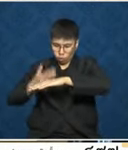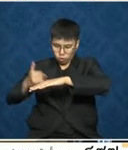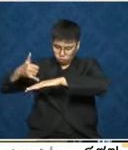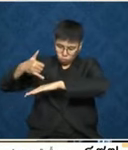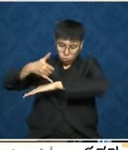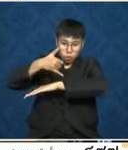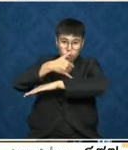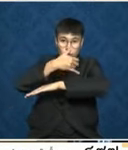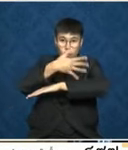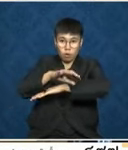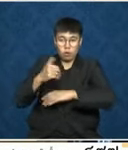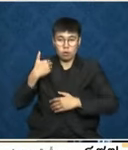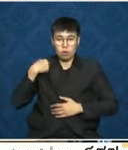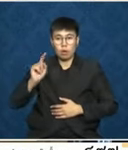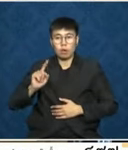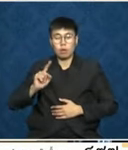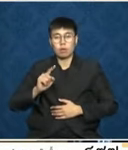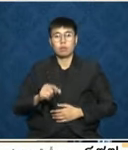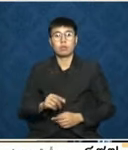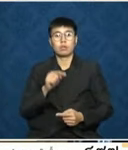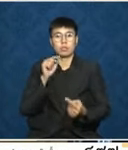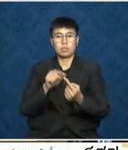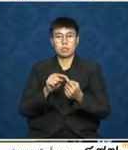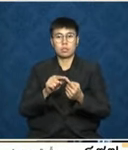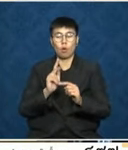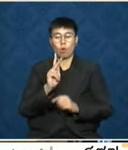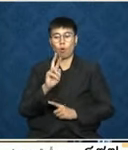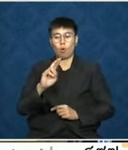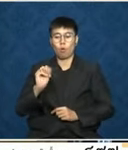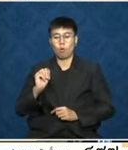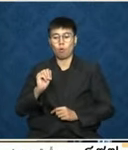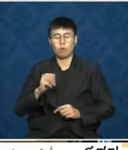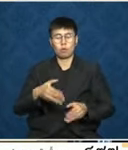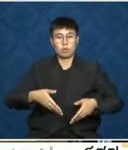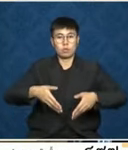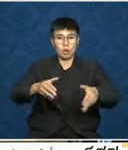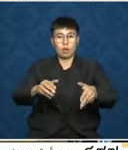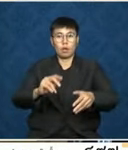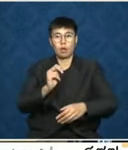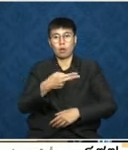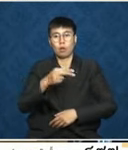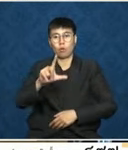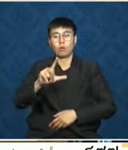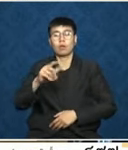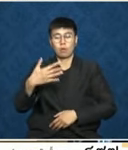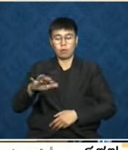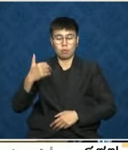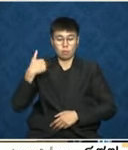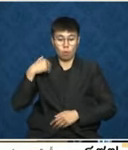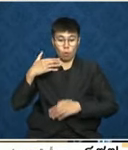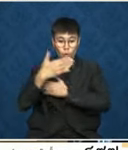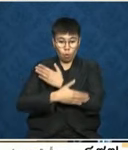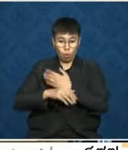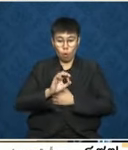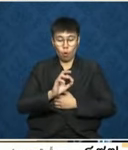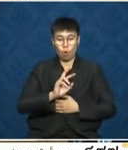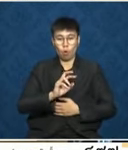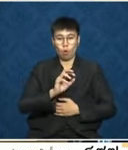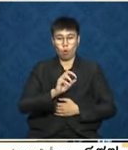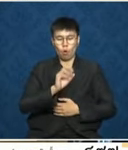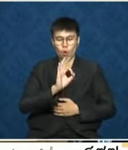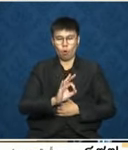ขยายที่รับผิดชอบต่อมาจากทางกรมทางหลวงภาผ่านบนถนนลั Roadค่ะซึ่งการรถไฟแห่งประเทศไทยเป็นผู้รับผิด